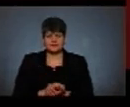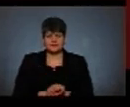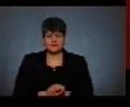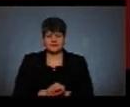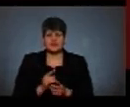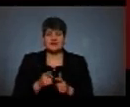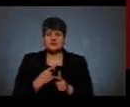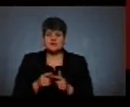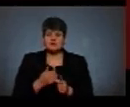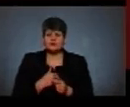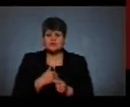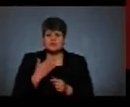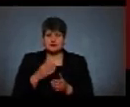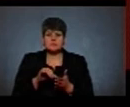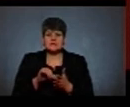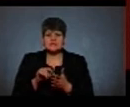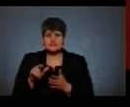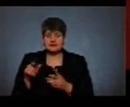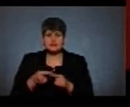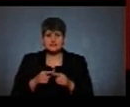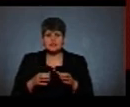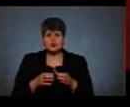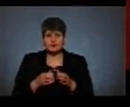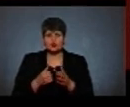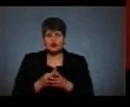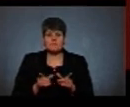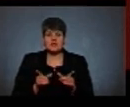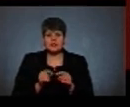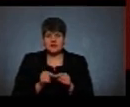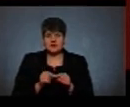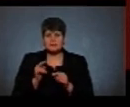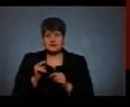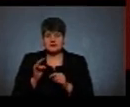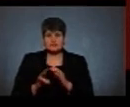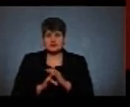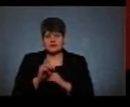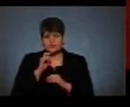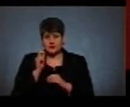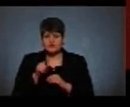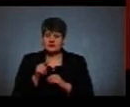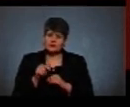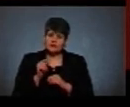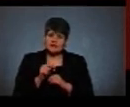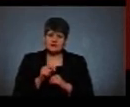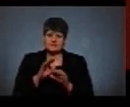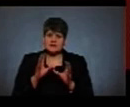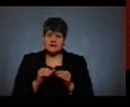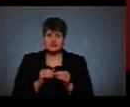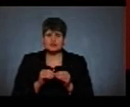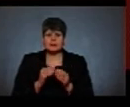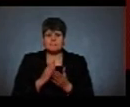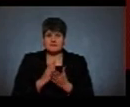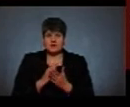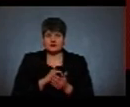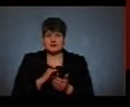Чи заохочуєте ви загалом представників цих громад до приєднання до Православної церкви України? Чи вони все ж таки якось мають